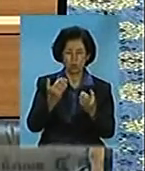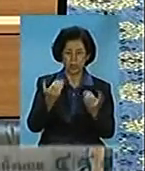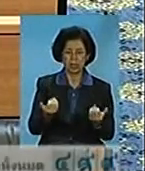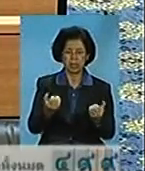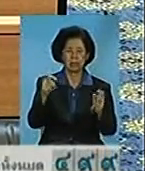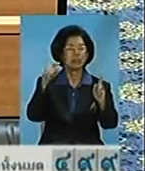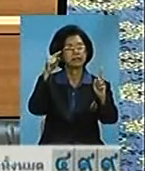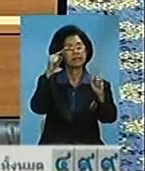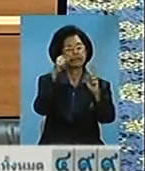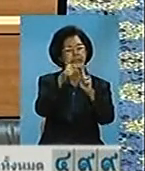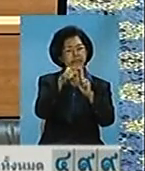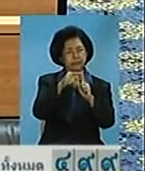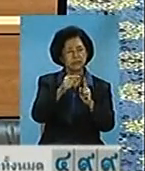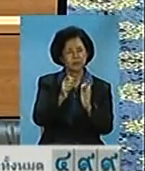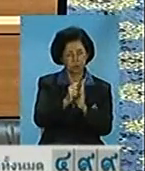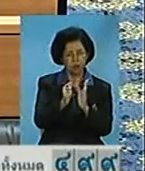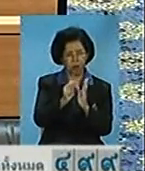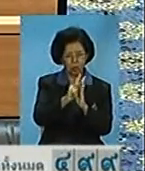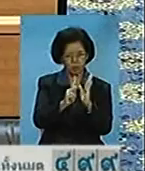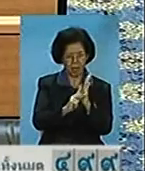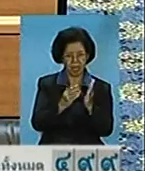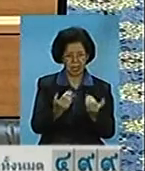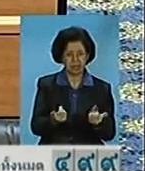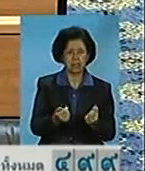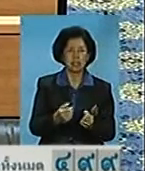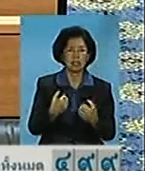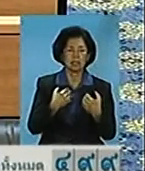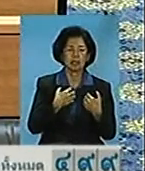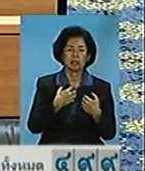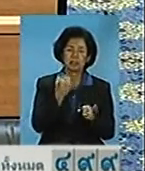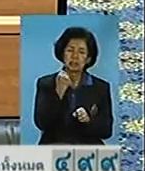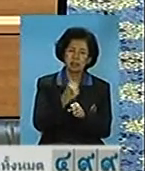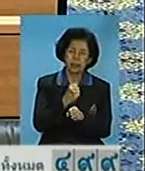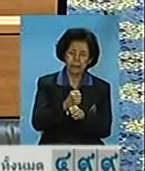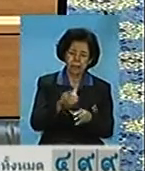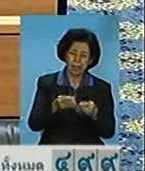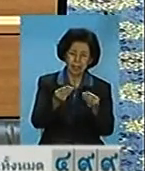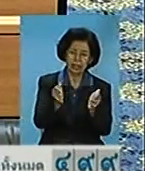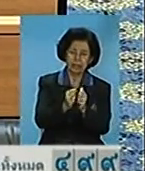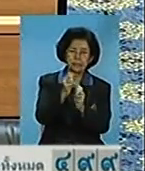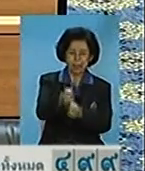ณ์ของการบัญญัติกฎหมายข้อนี้เราต้องการทำเพื่อเกษตรกร